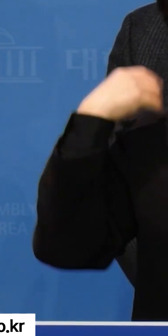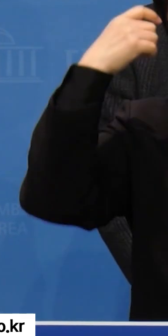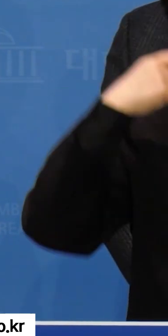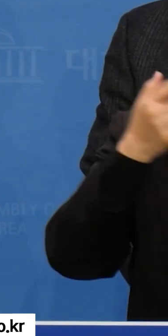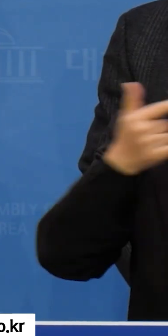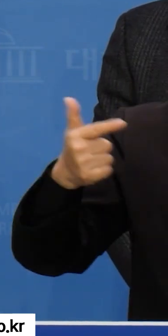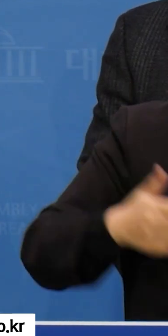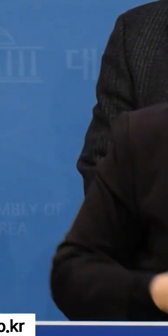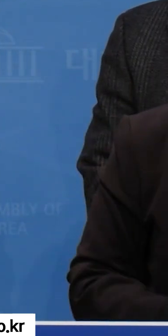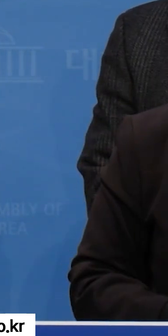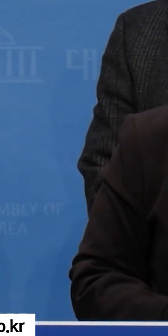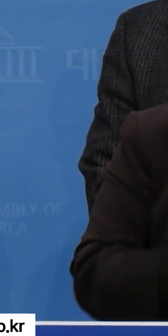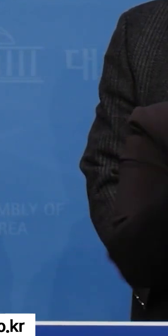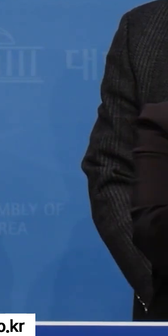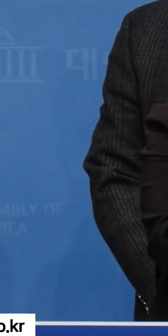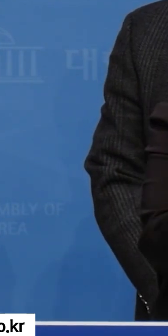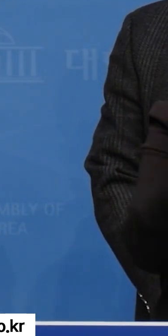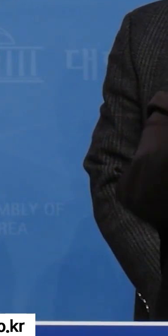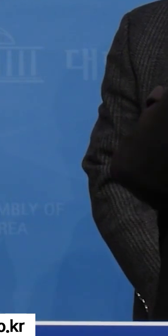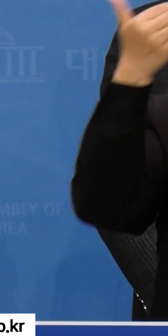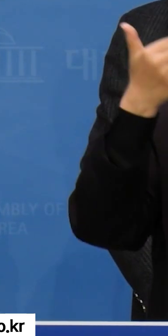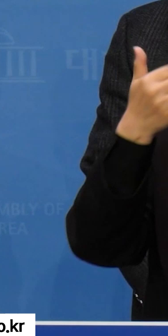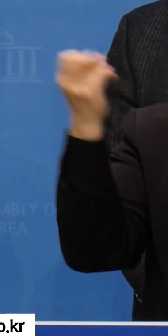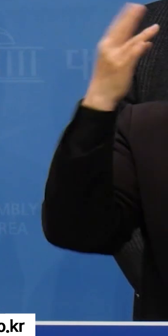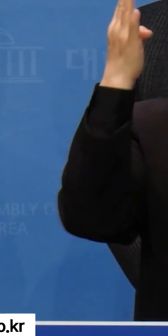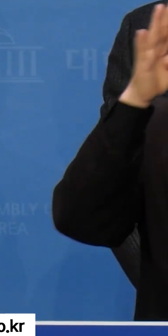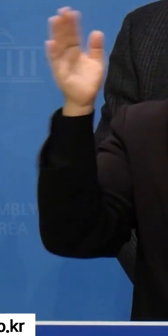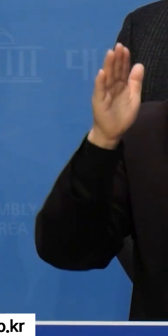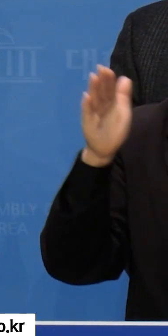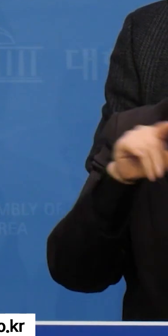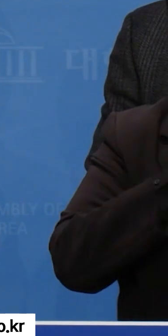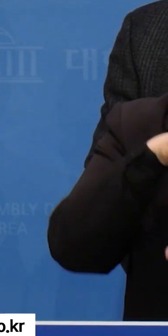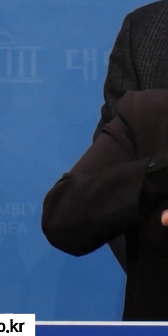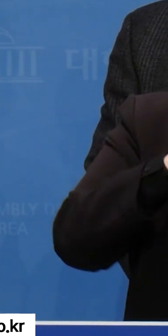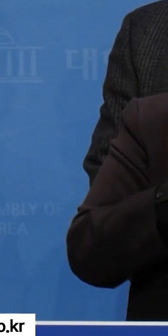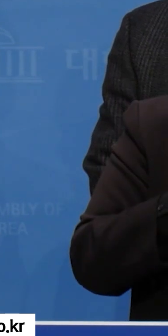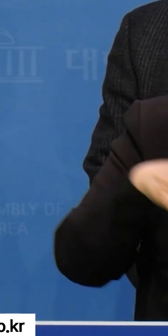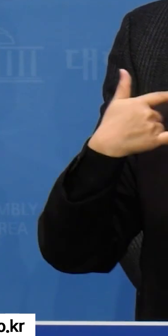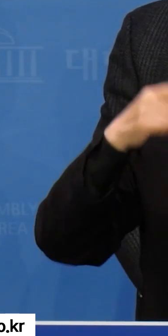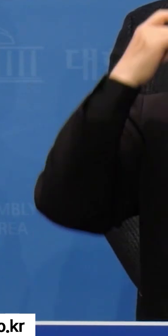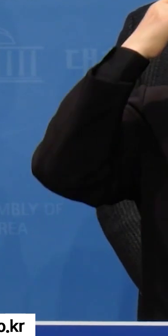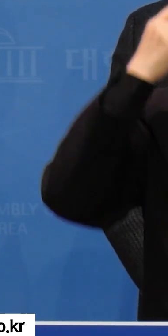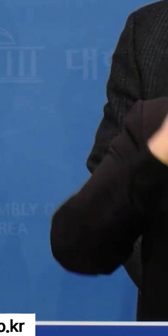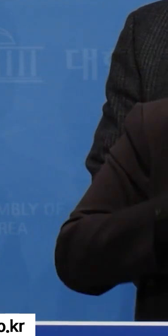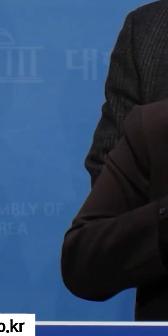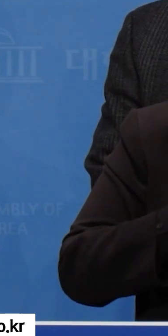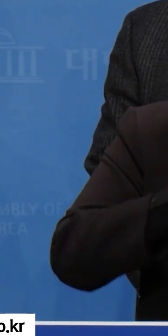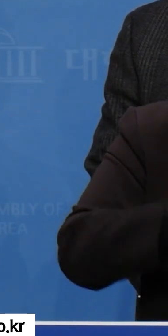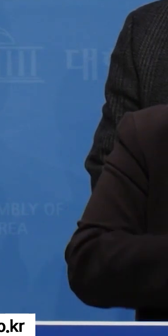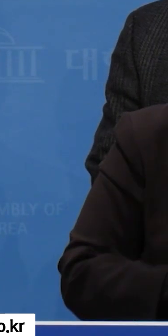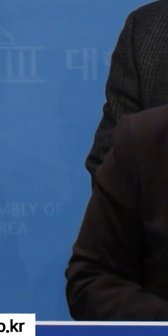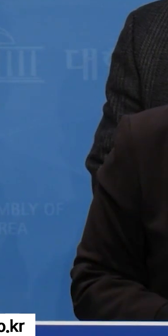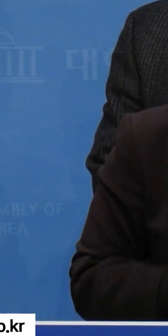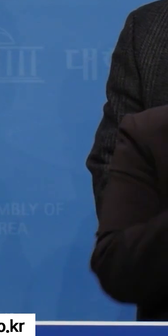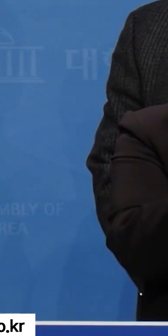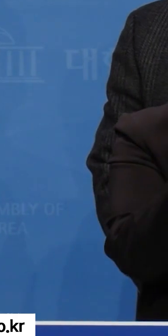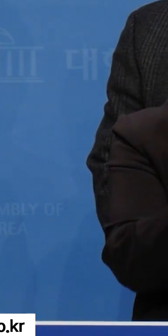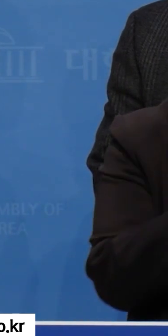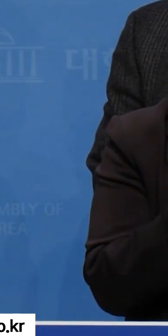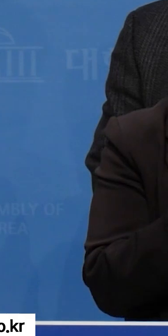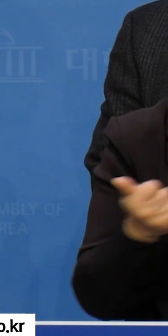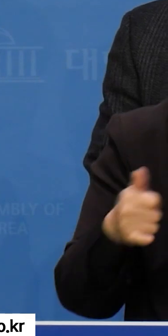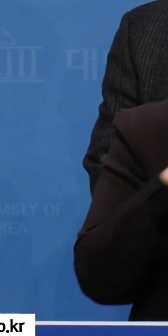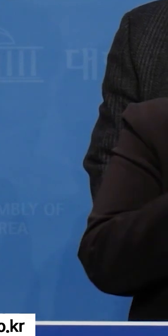막중합니다. 여성 그리고 청년과 대학생이라는 제 위치를 항상 새기겠습니다. 그리고 직접